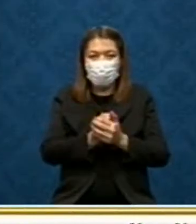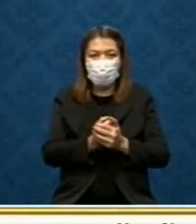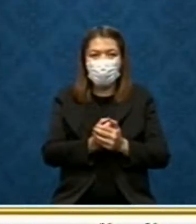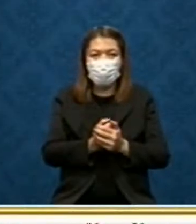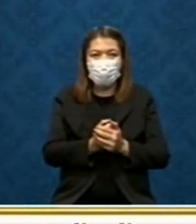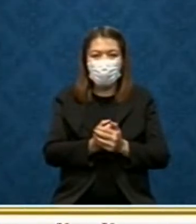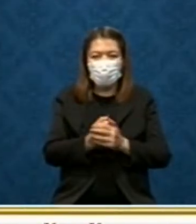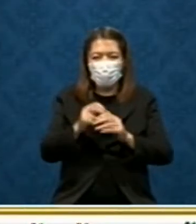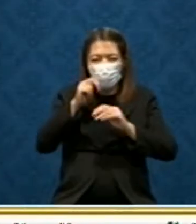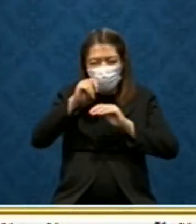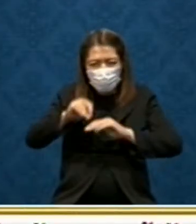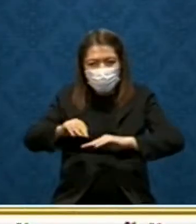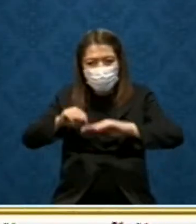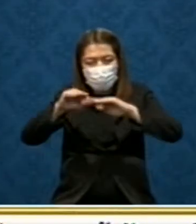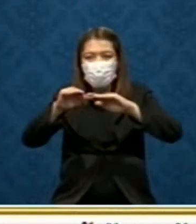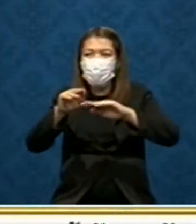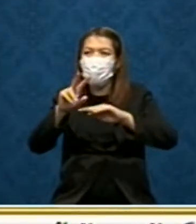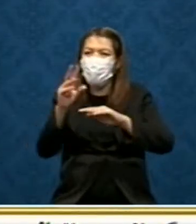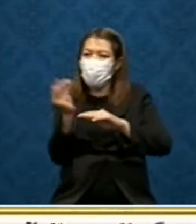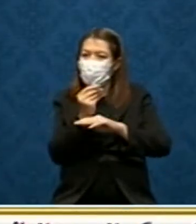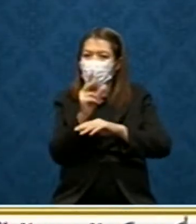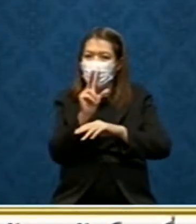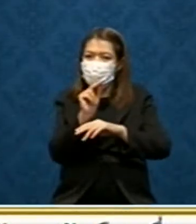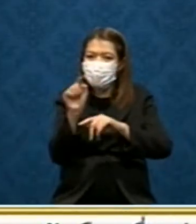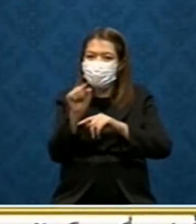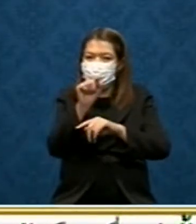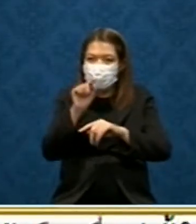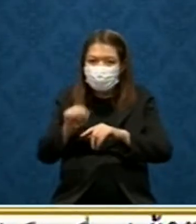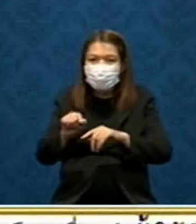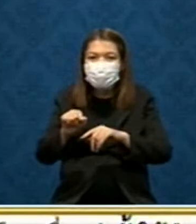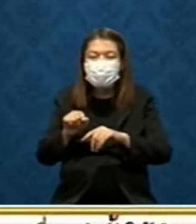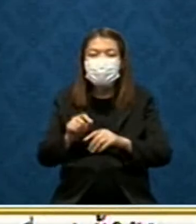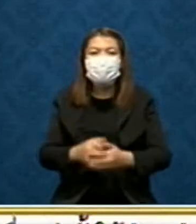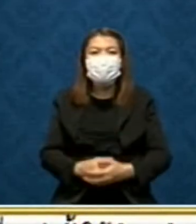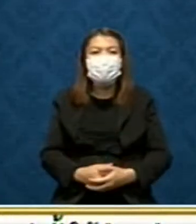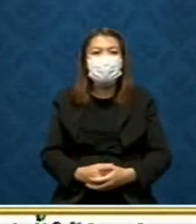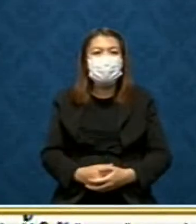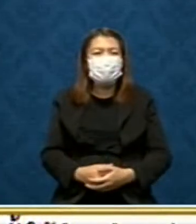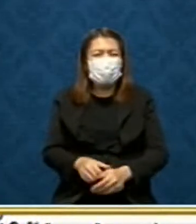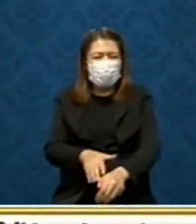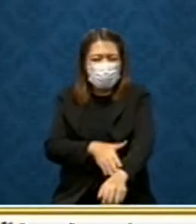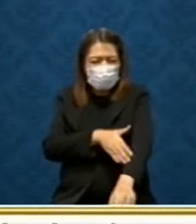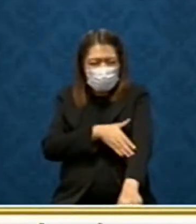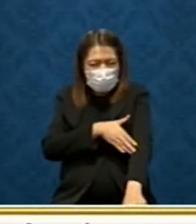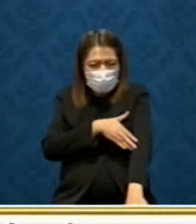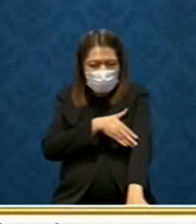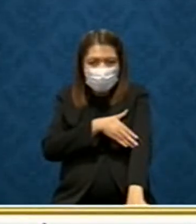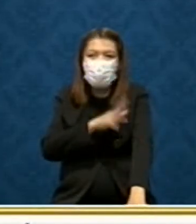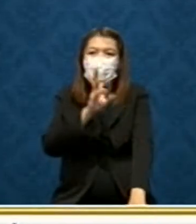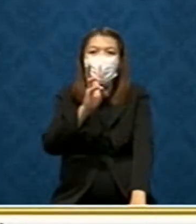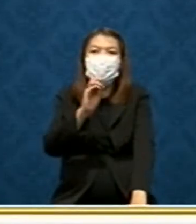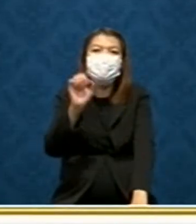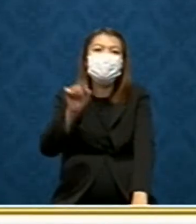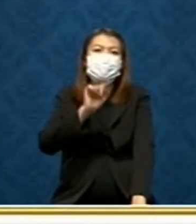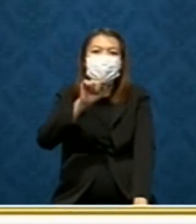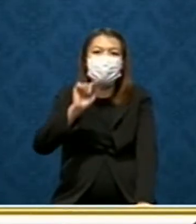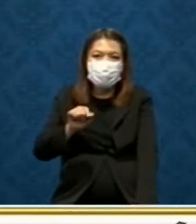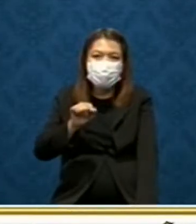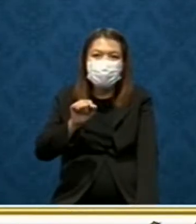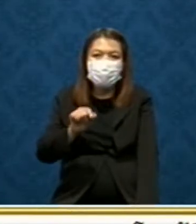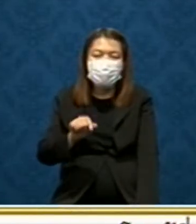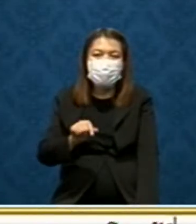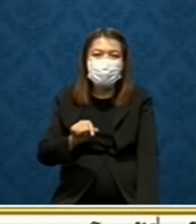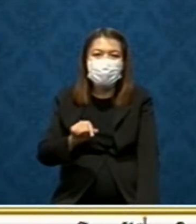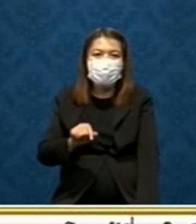ท่วมเร็วกวเดิมข้นอีก 30% ท่วมนานกวเดิมอีก 60%